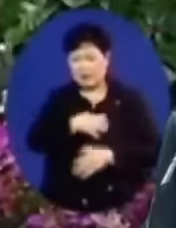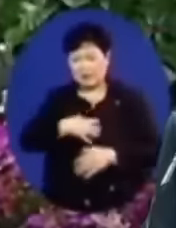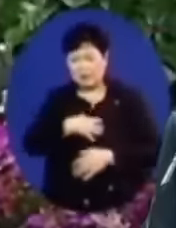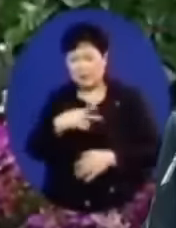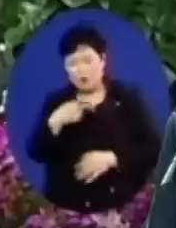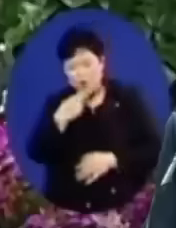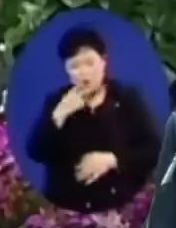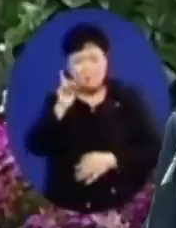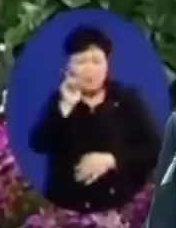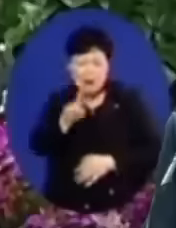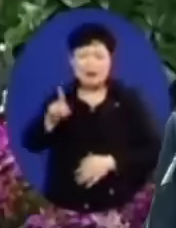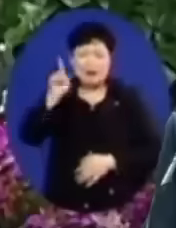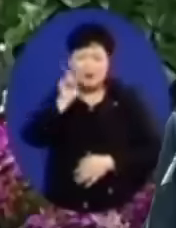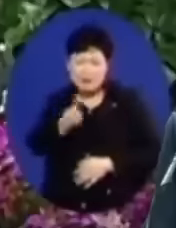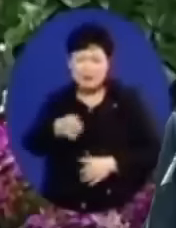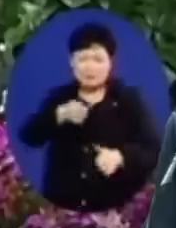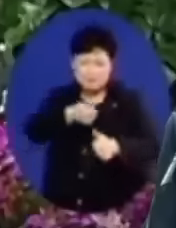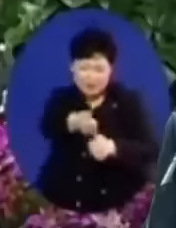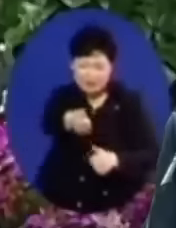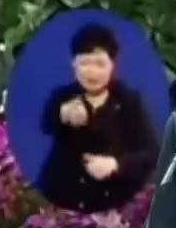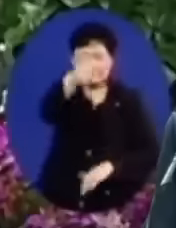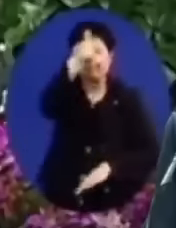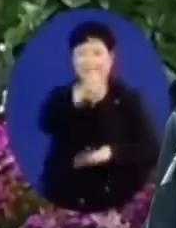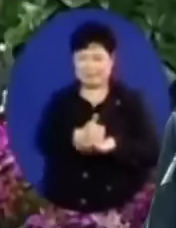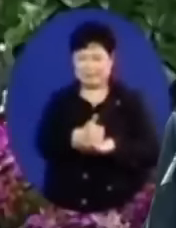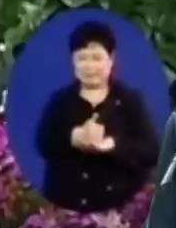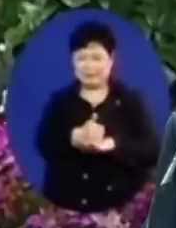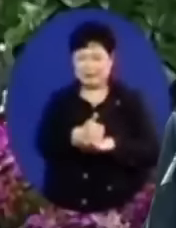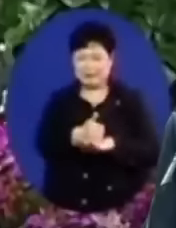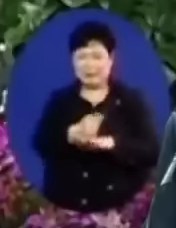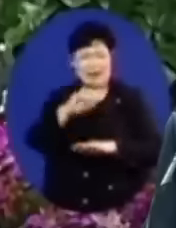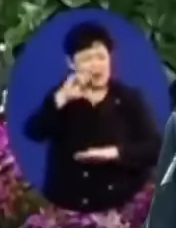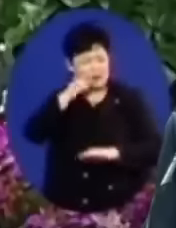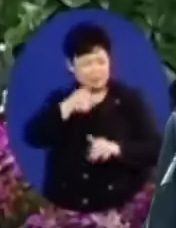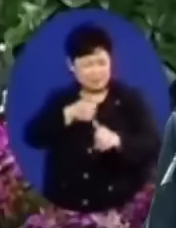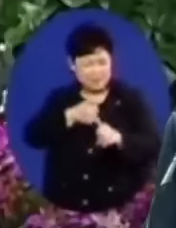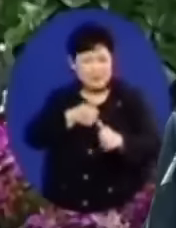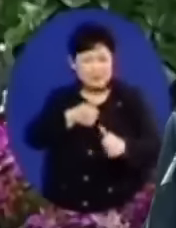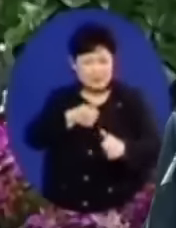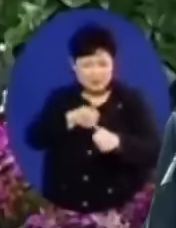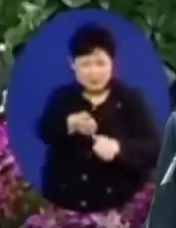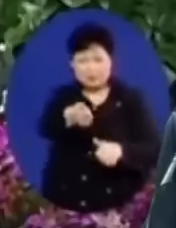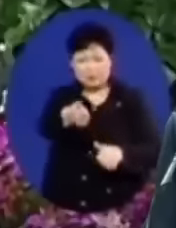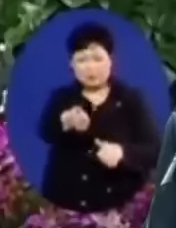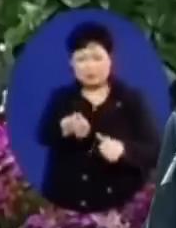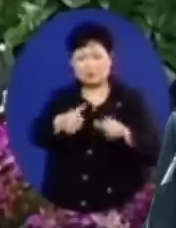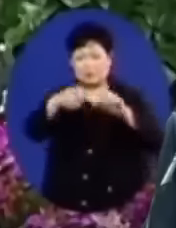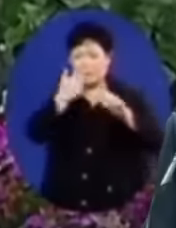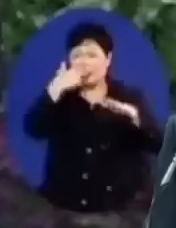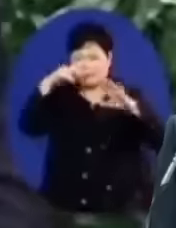않고 하루하루 이겨나갈 수 있었고 결국에는 역경을 극복하고 살아날 수가 있었습니다.